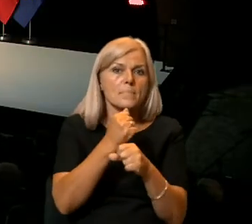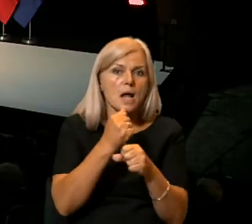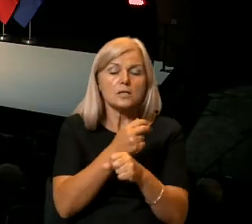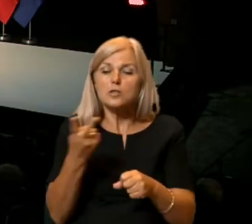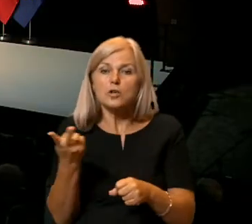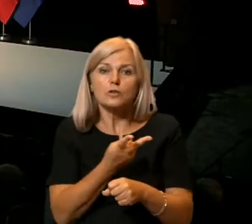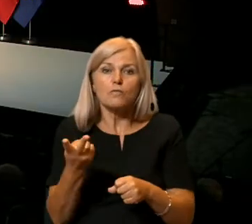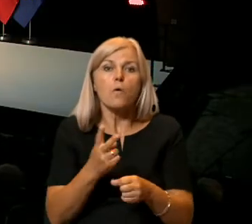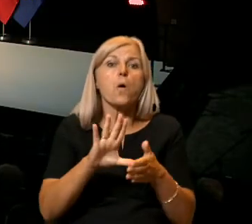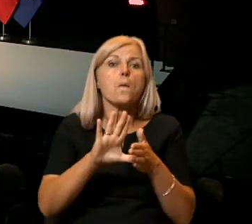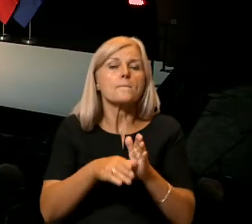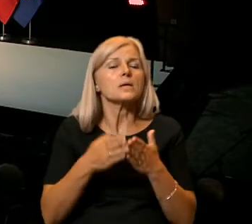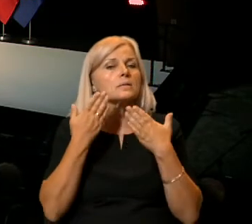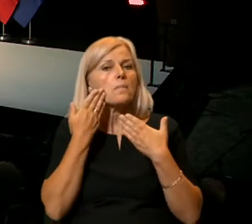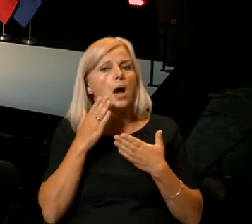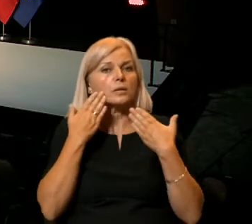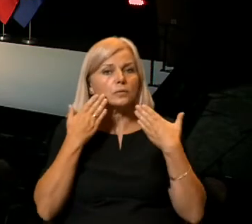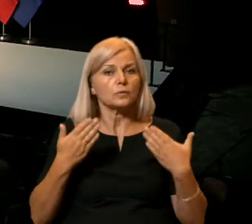Dziękuję.